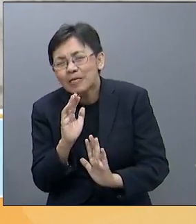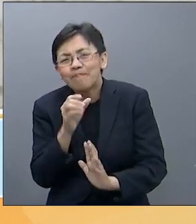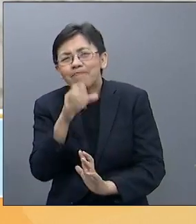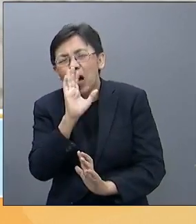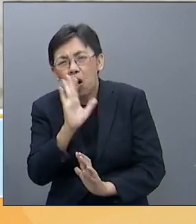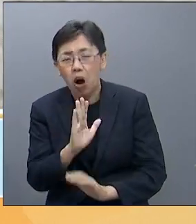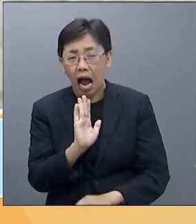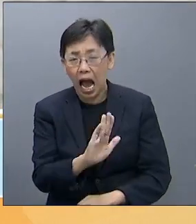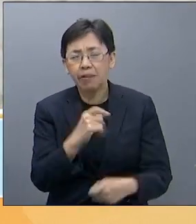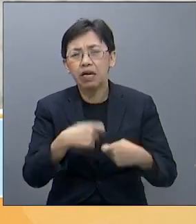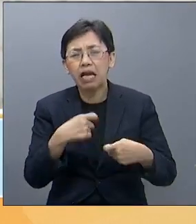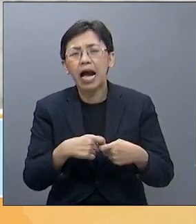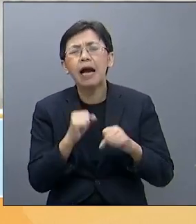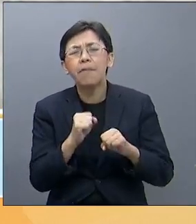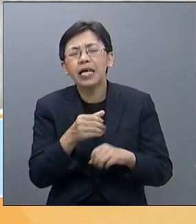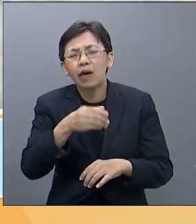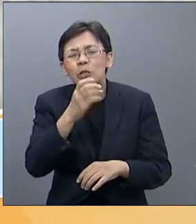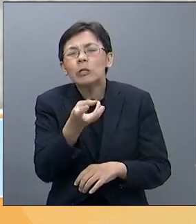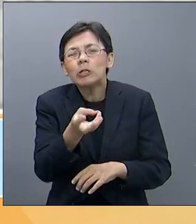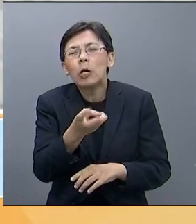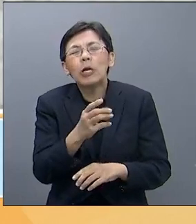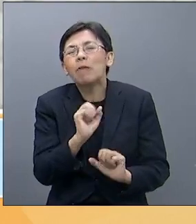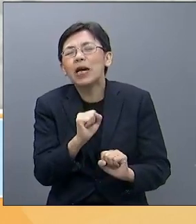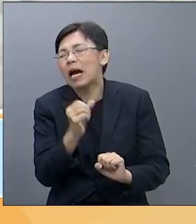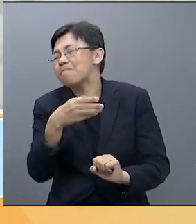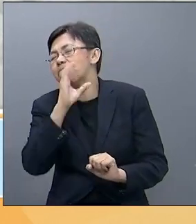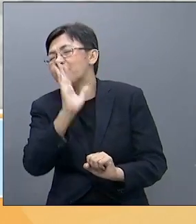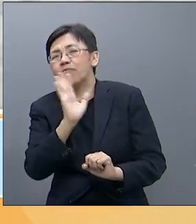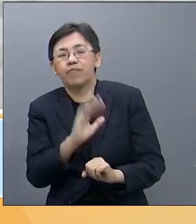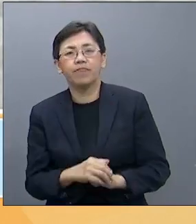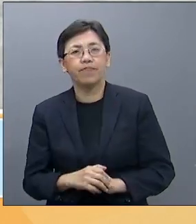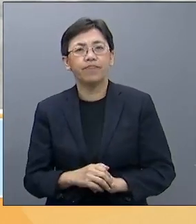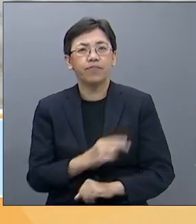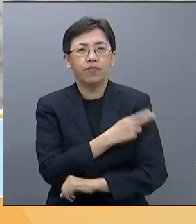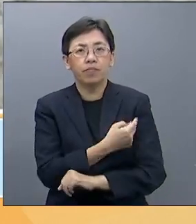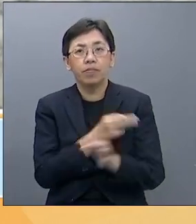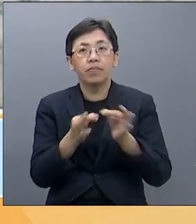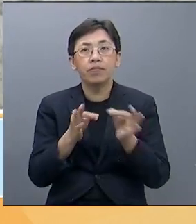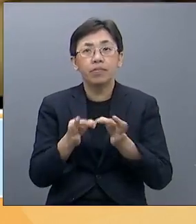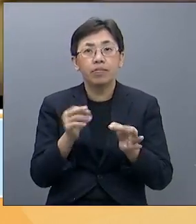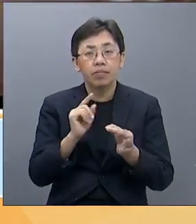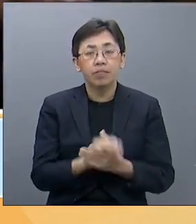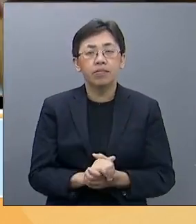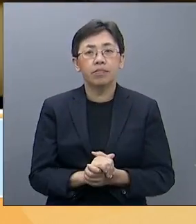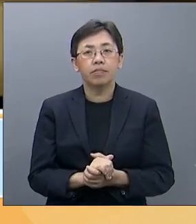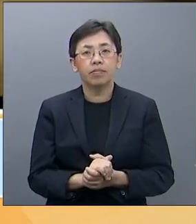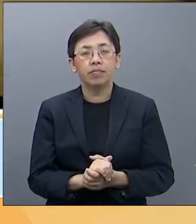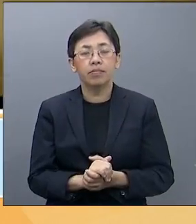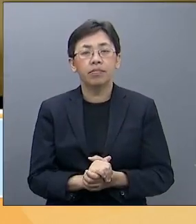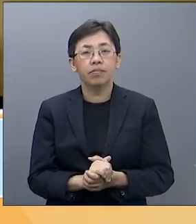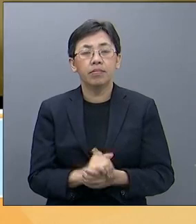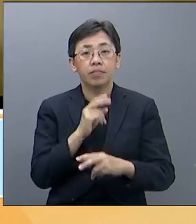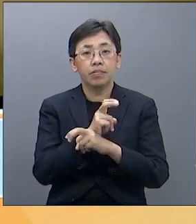ห้ามบางทีก็ห้ามยากอยู ่ใช่คร ับ ทีนี้มาที่คำถามอีกหนึ่งคำถามที่สำคัญเมื่อสักครู่นี้คุณหมอพูดถึงแคลเซียม ครับผม ถือว่าเป็นเขาเรียกว่าเป็น